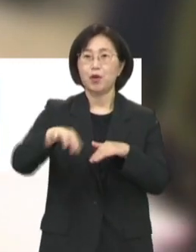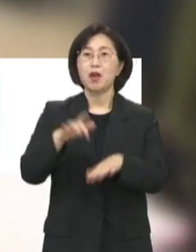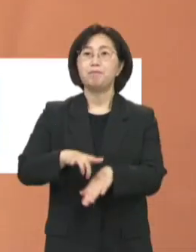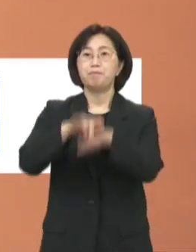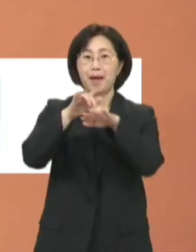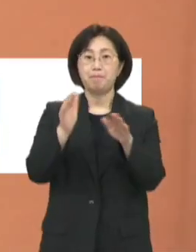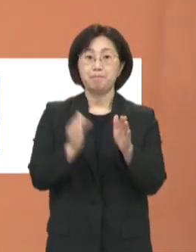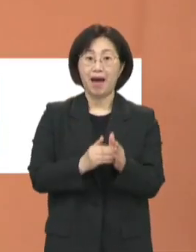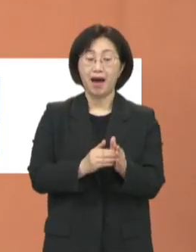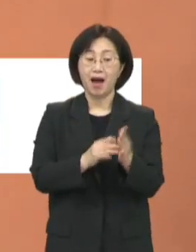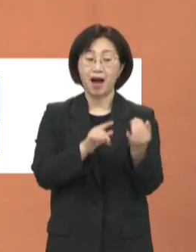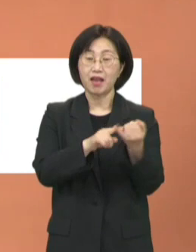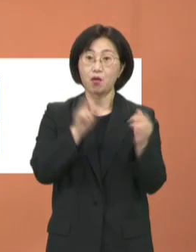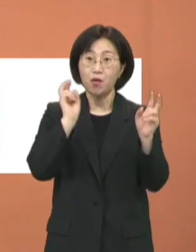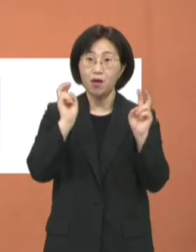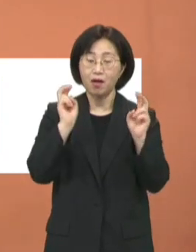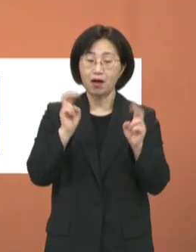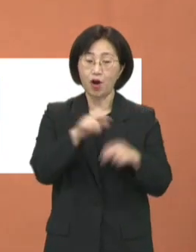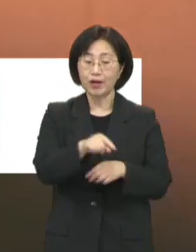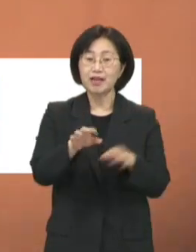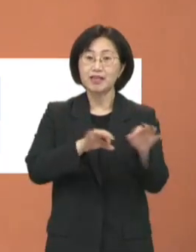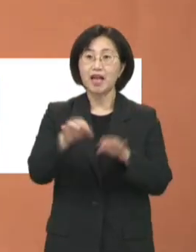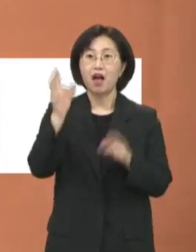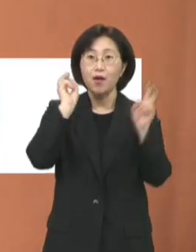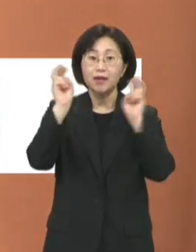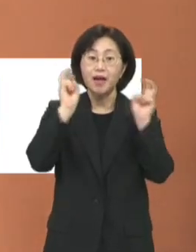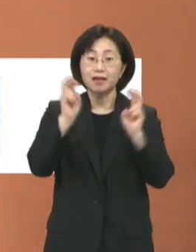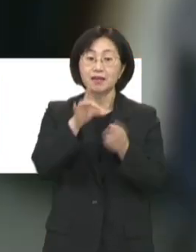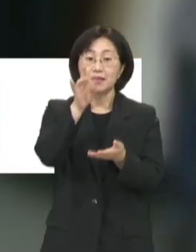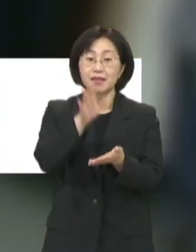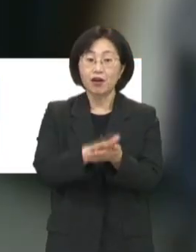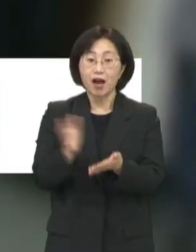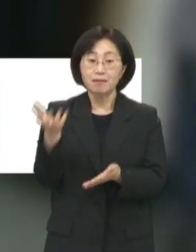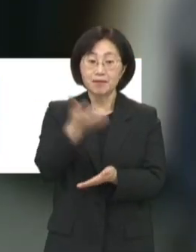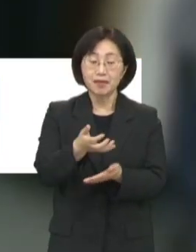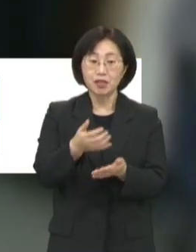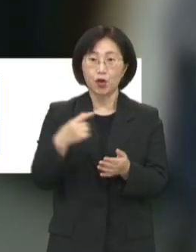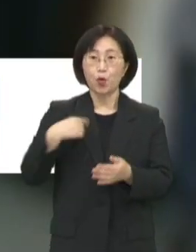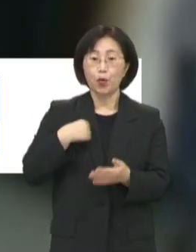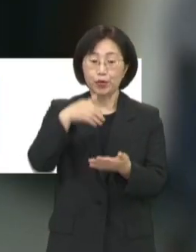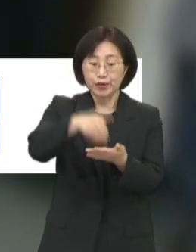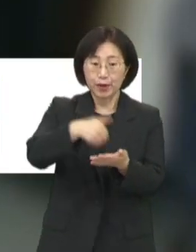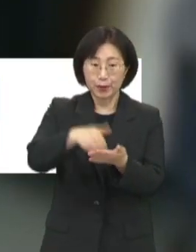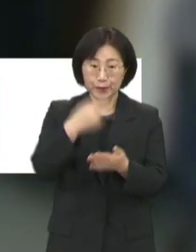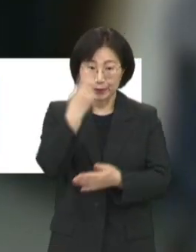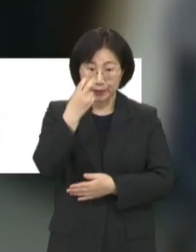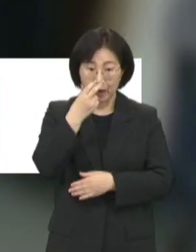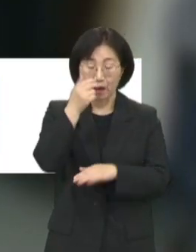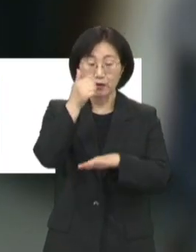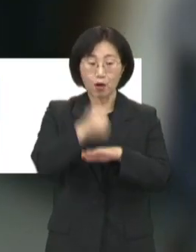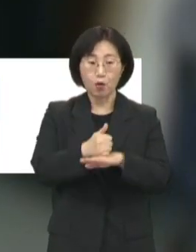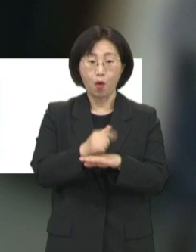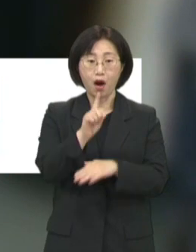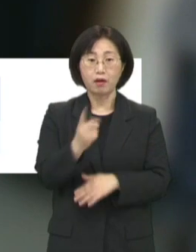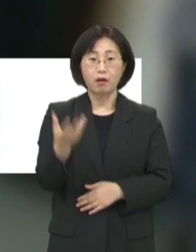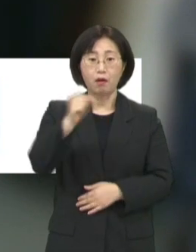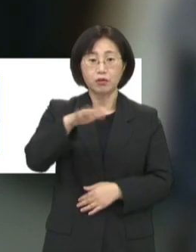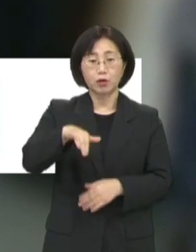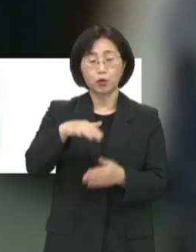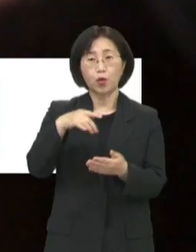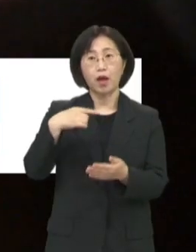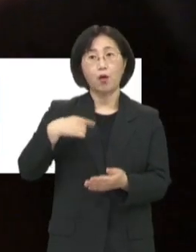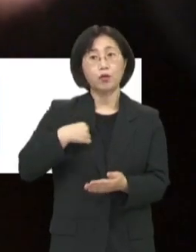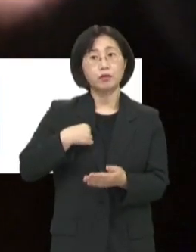의류브랜드 사는 지난달 초 천안의 백화점 입점 매장에 재고를 조사한 결과 1억원 상당의 수량이 부족한